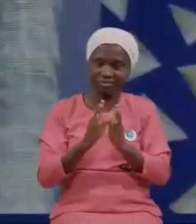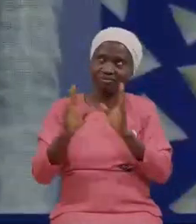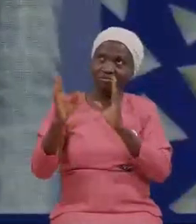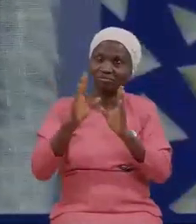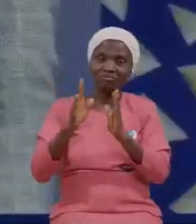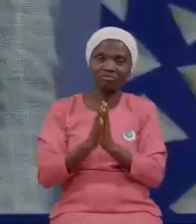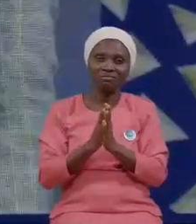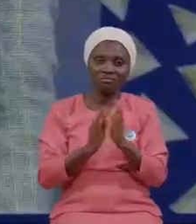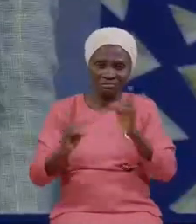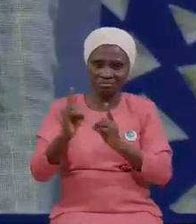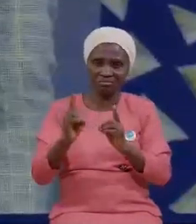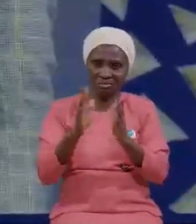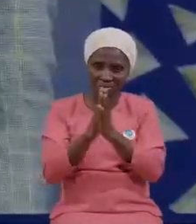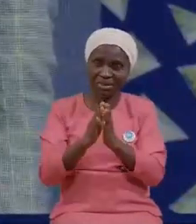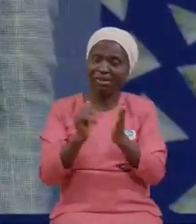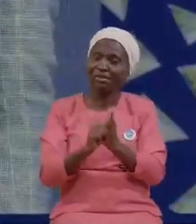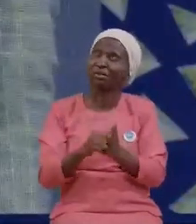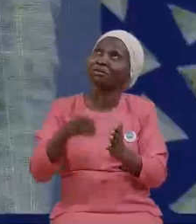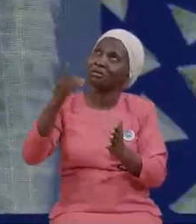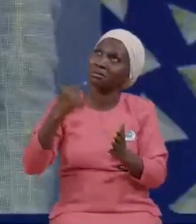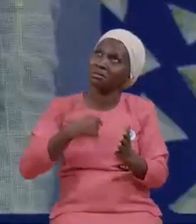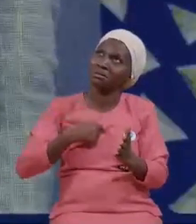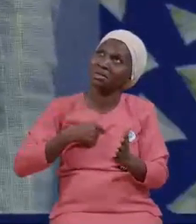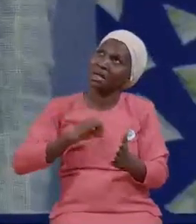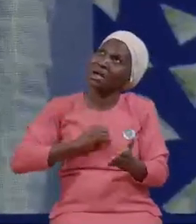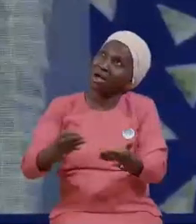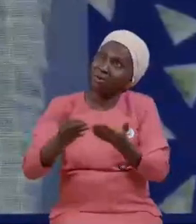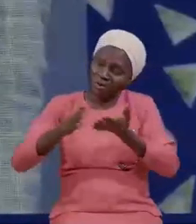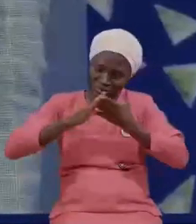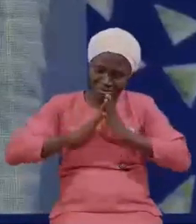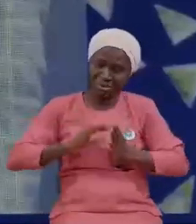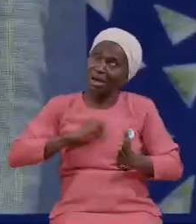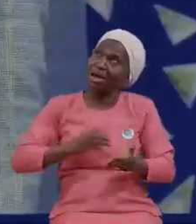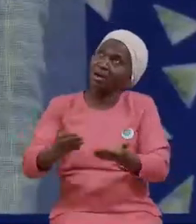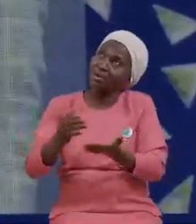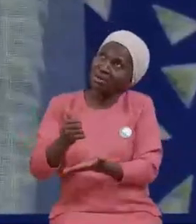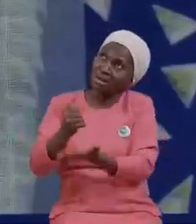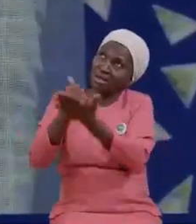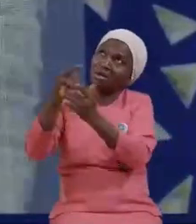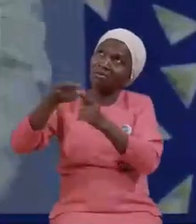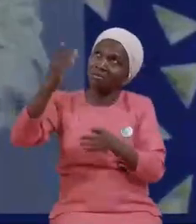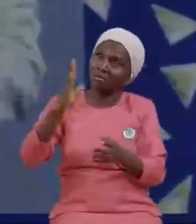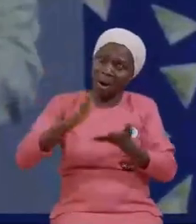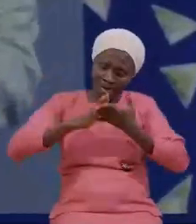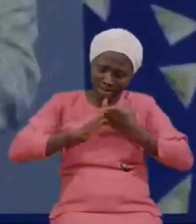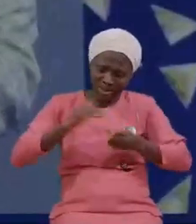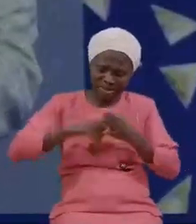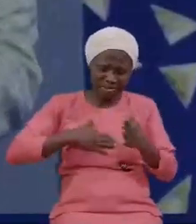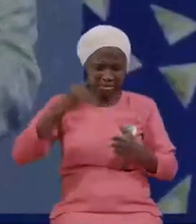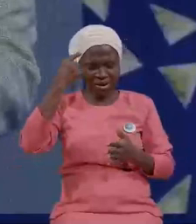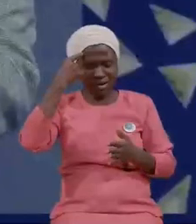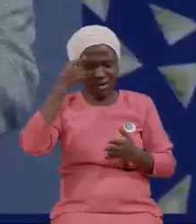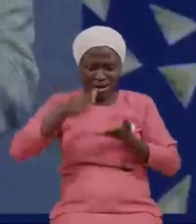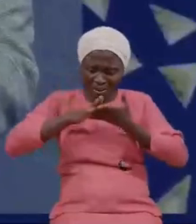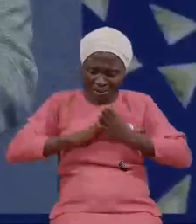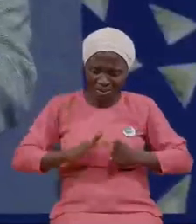La paix dans mon cœur. La paix dans mes pensées. La paix dans mes